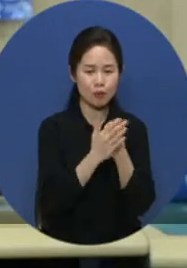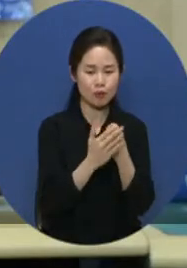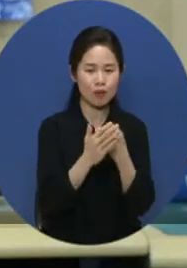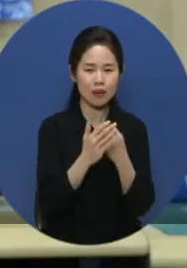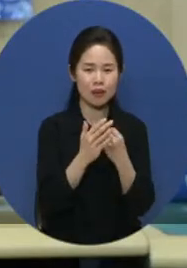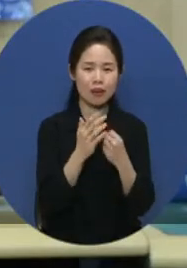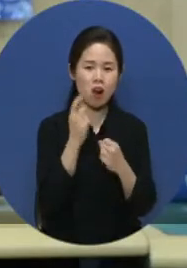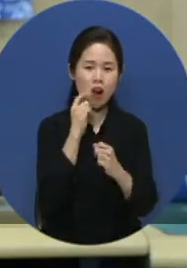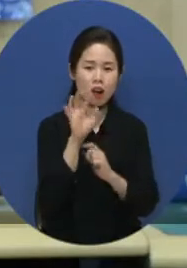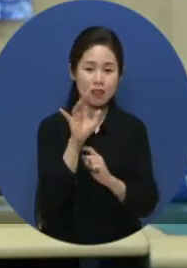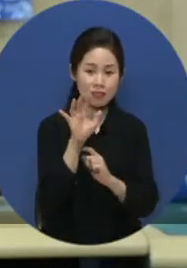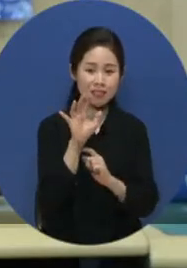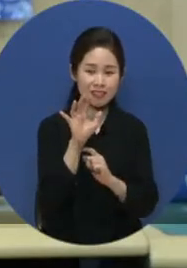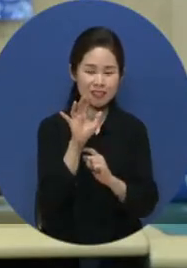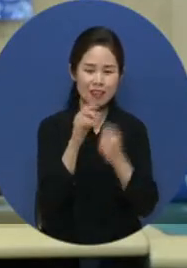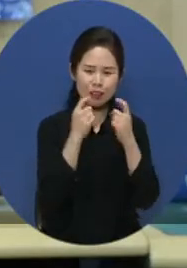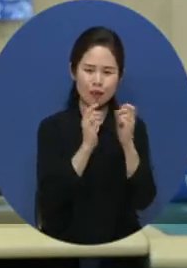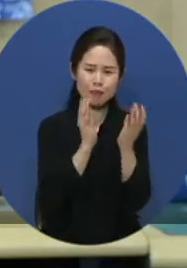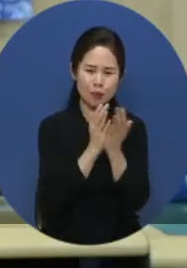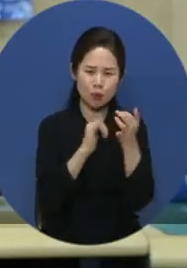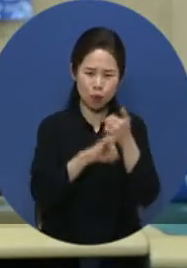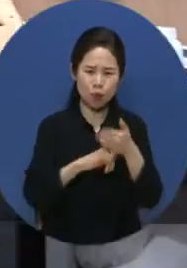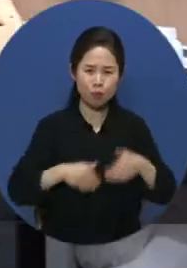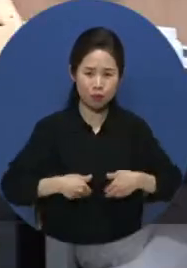있죠. 그래서 3D 프린팅이 적절합니다.